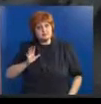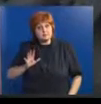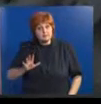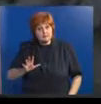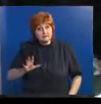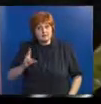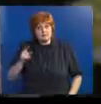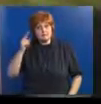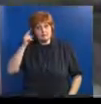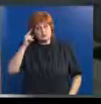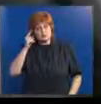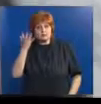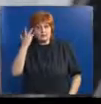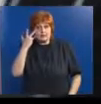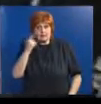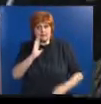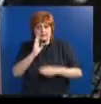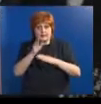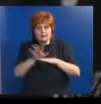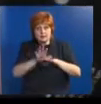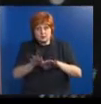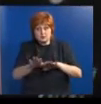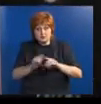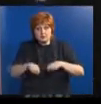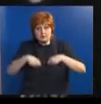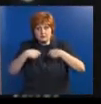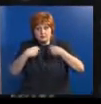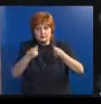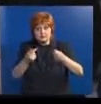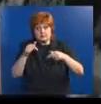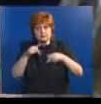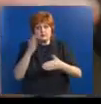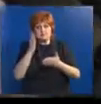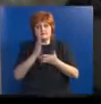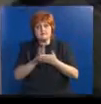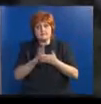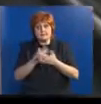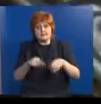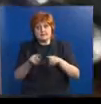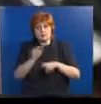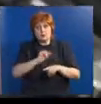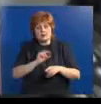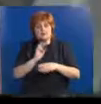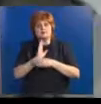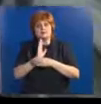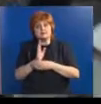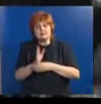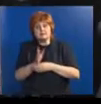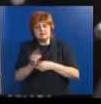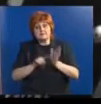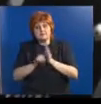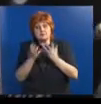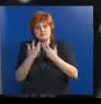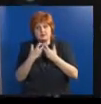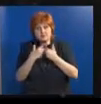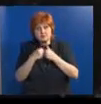но и продуманным. Когда я проехал участок и передвигаю карту, здесь находится одометр, но сейчас не работает, надо ехать. Он отсчитывает